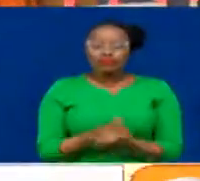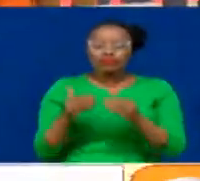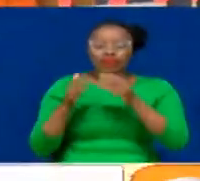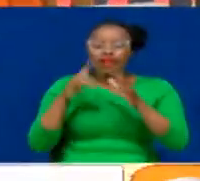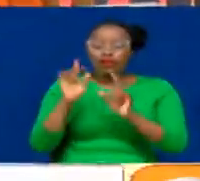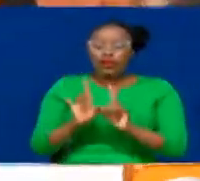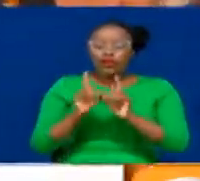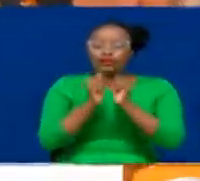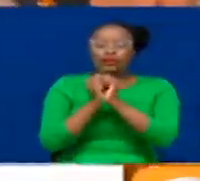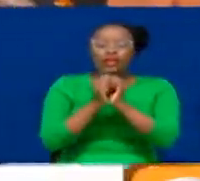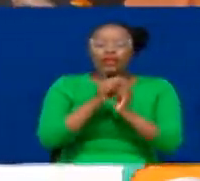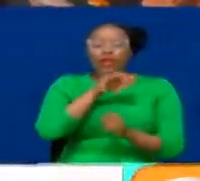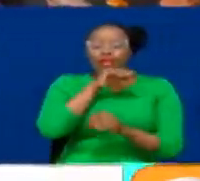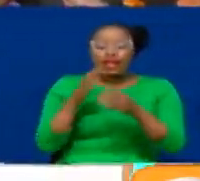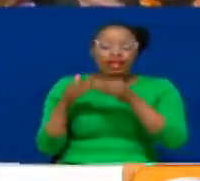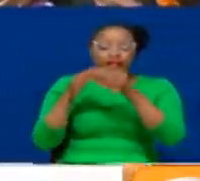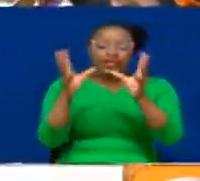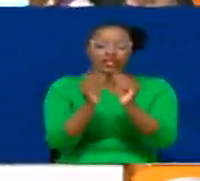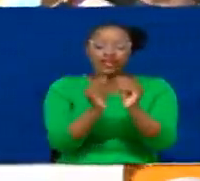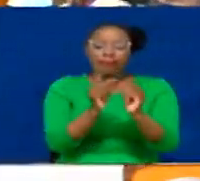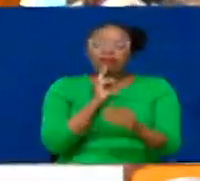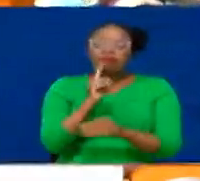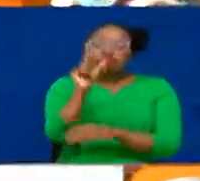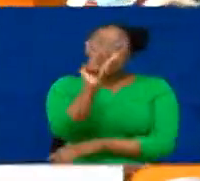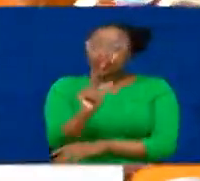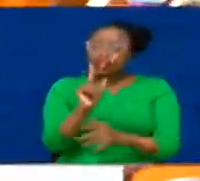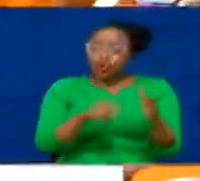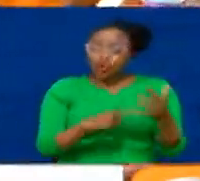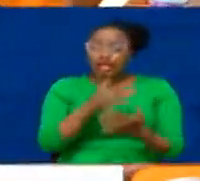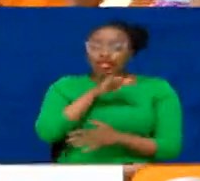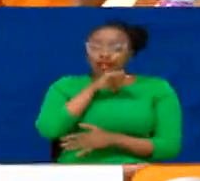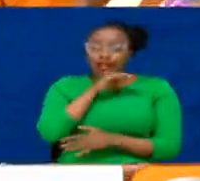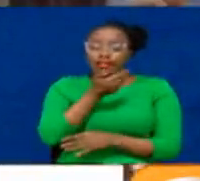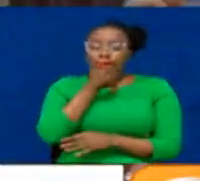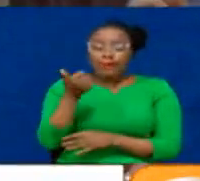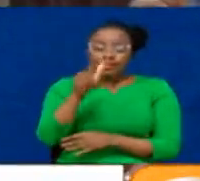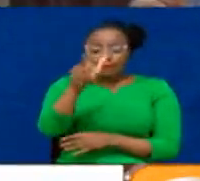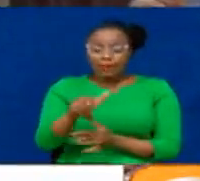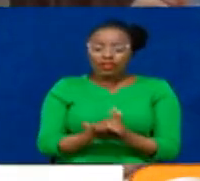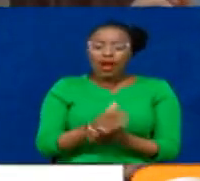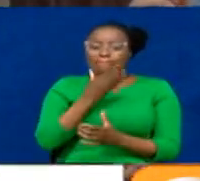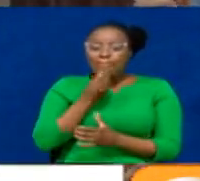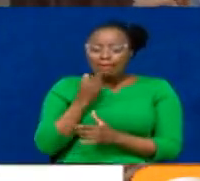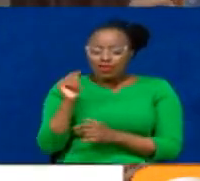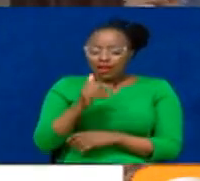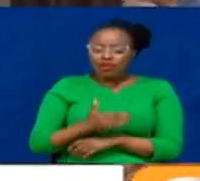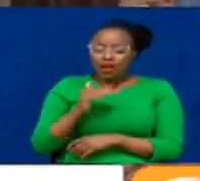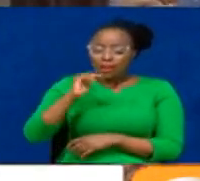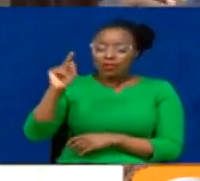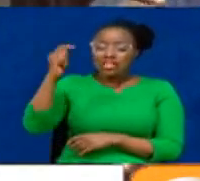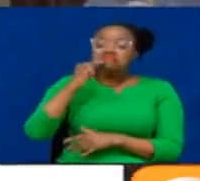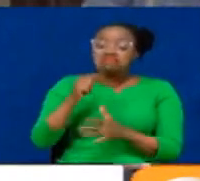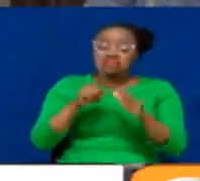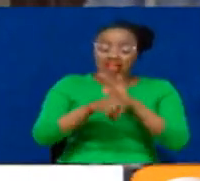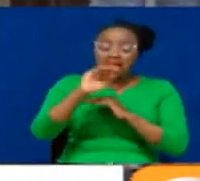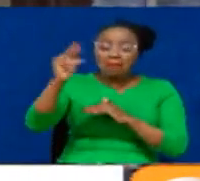Leaders who accompanied Odinga to the leaders' meeting told the region that Odinga was their best bet. Baba umetembea mlima, kuna wale walikuwa nasema